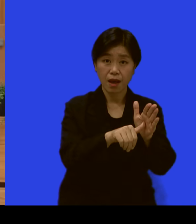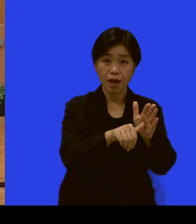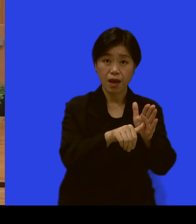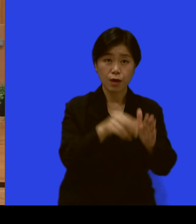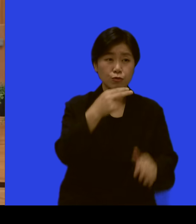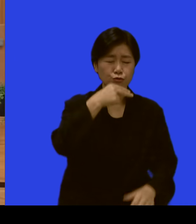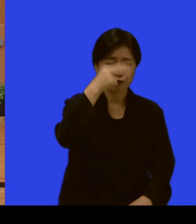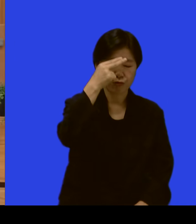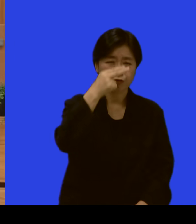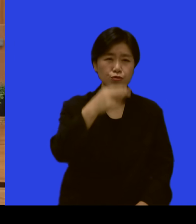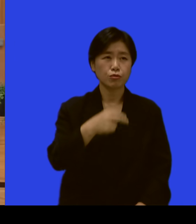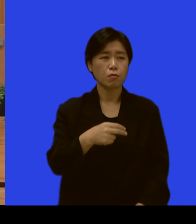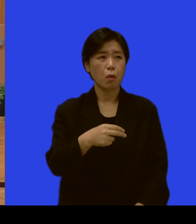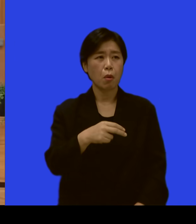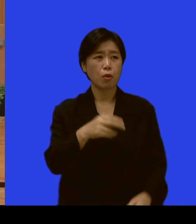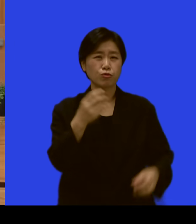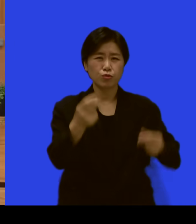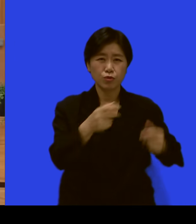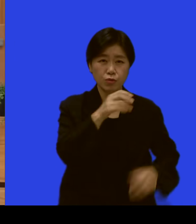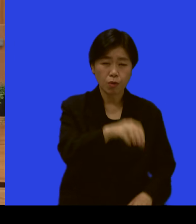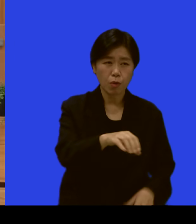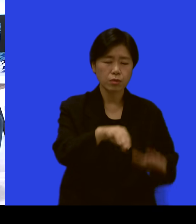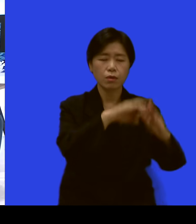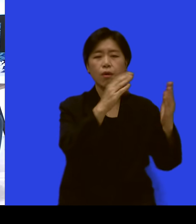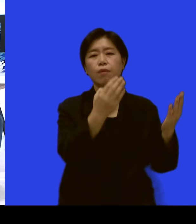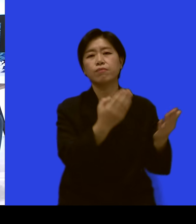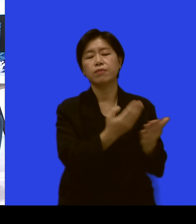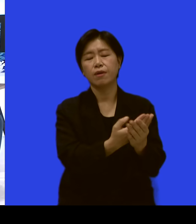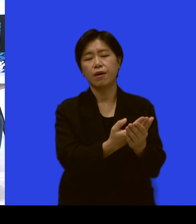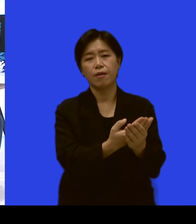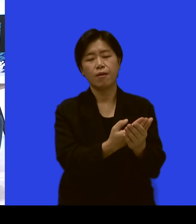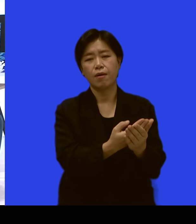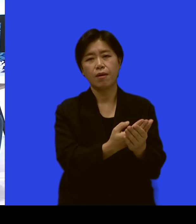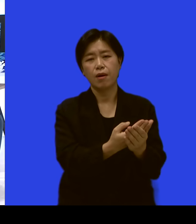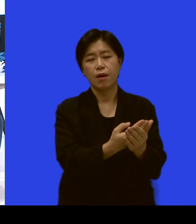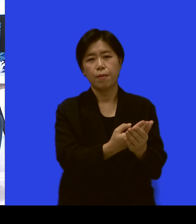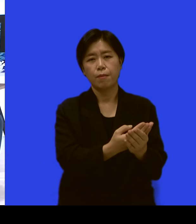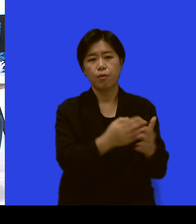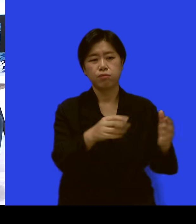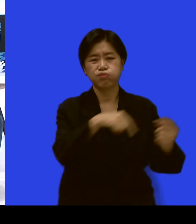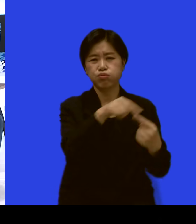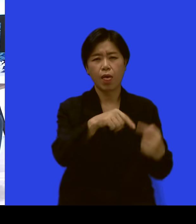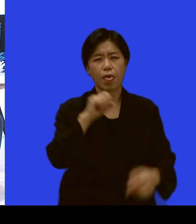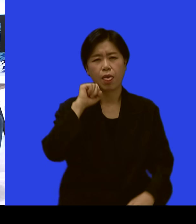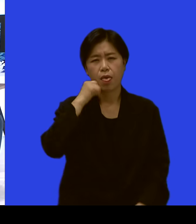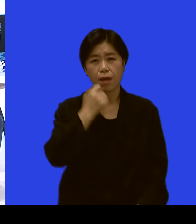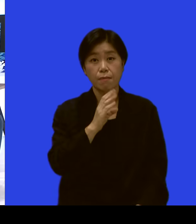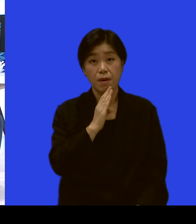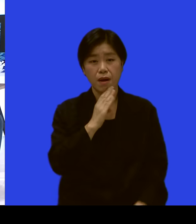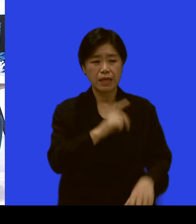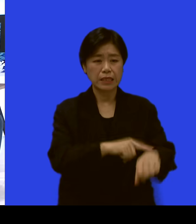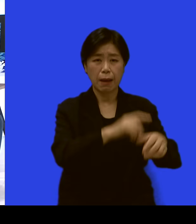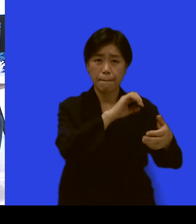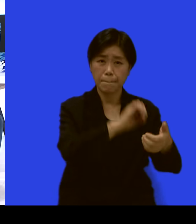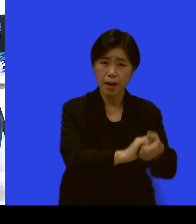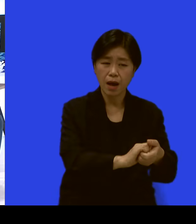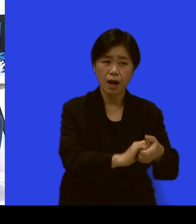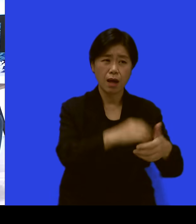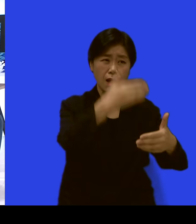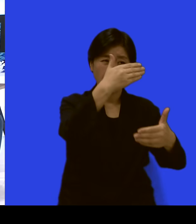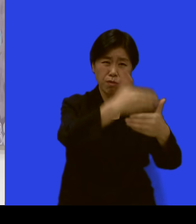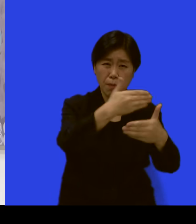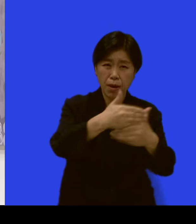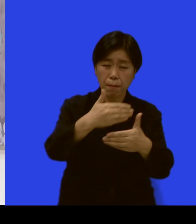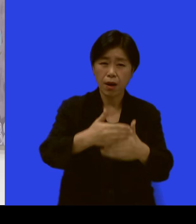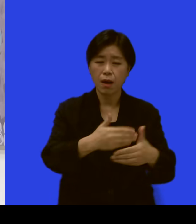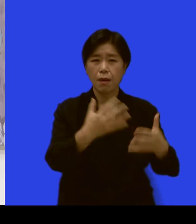힘들었습니다. 아, 그렇죠, 그렇죠. 아, 모든 그래서 업계가 다. 뭐 나이트니, 뭐 그럼요, 술집이니 그럼요. 다 이제 시간 제한 걸리고 그렇죠, 이제 그렇죠. 그렇게 되면서 모일